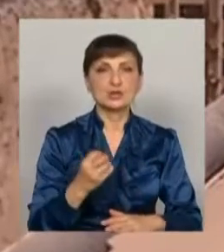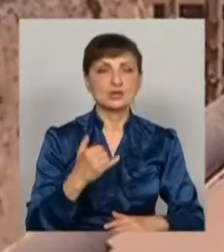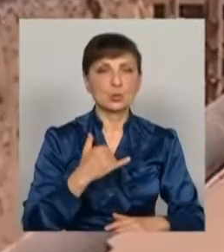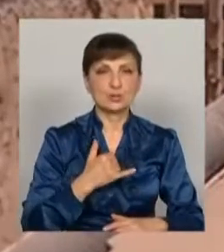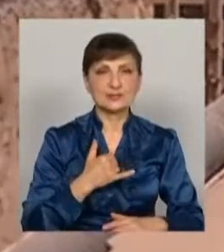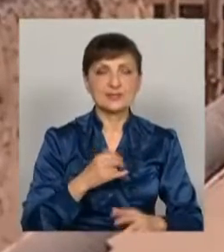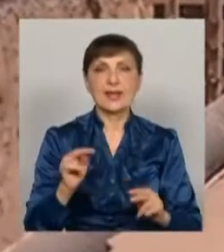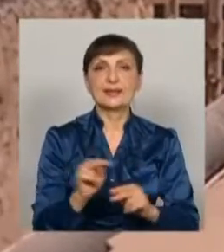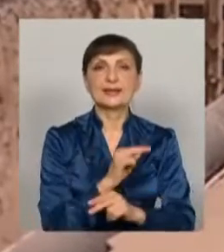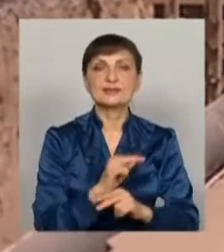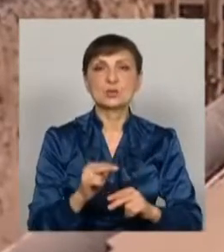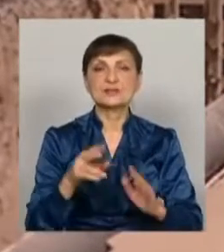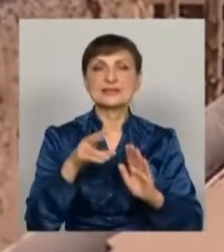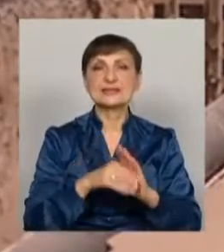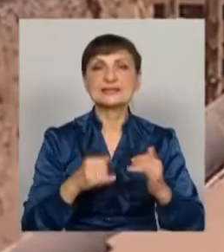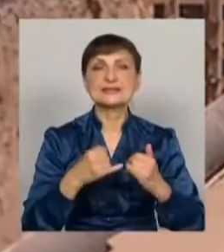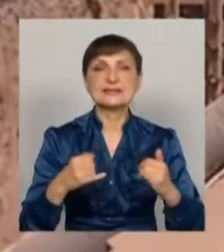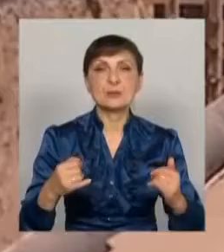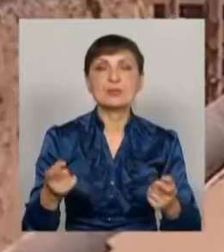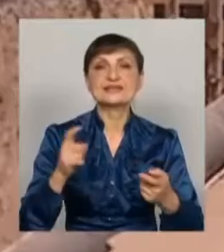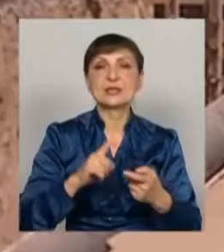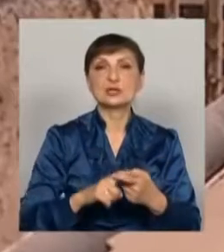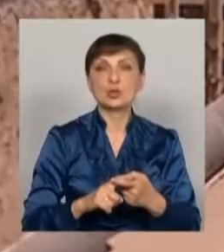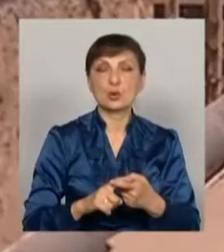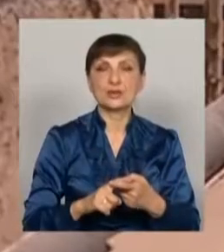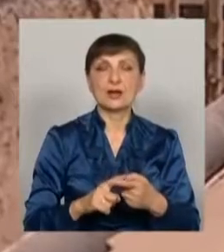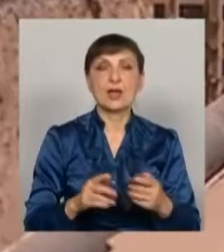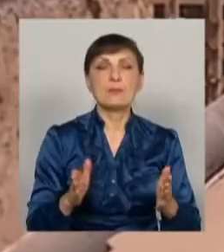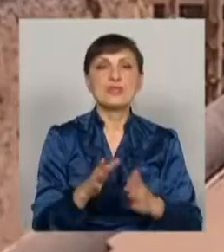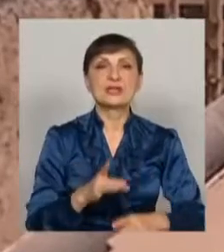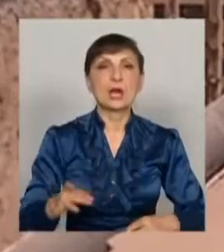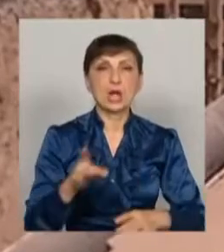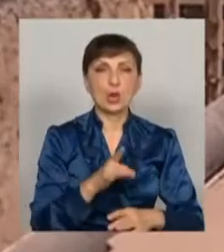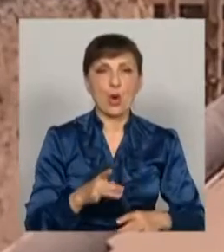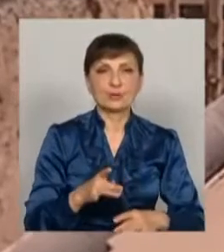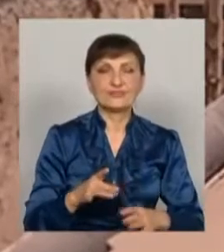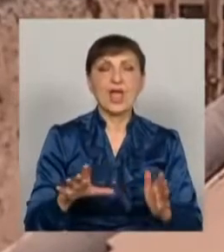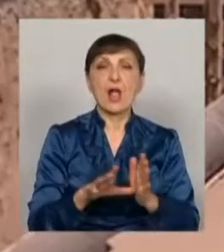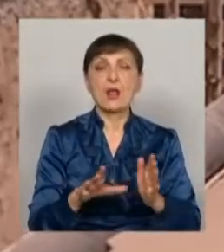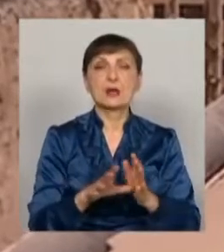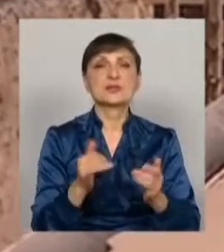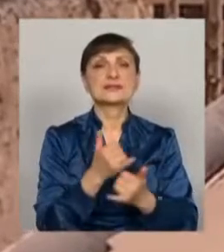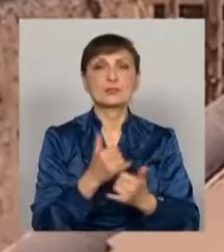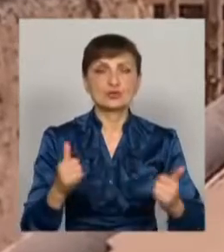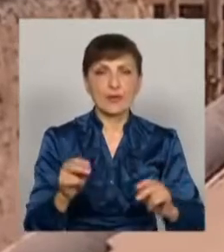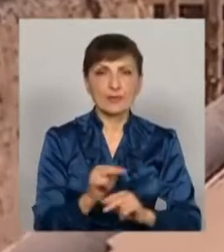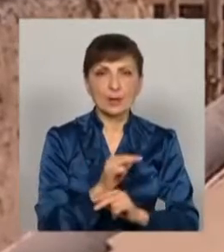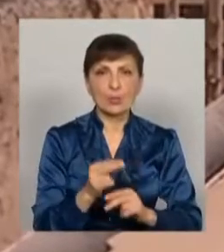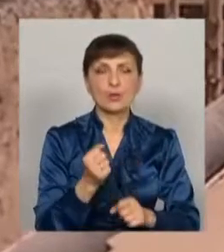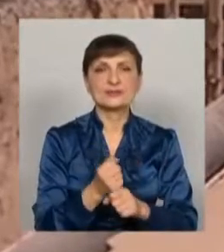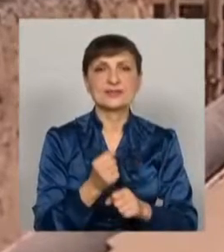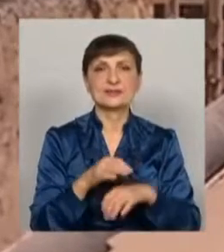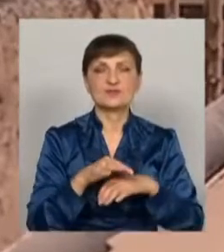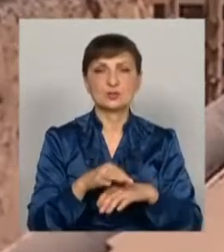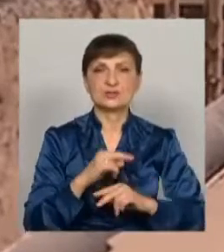реконструкции сетей присоединим как кизильник роем ведутся электроснабжение также ведутся